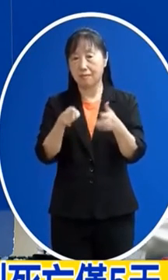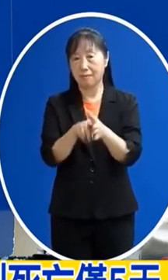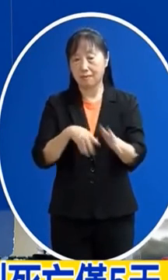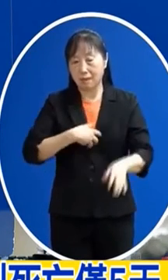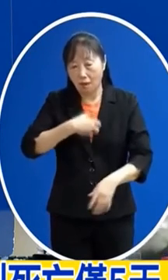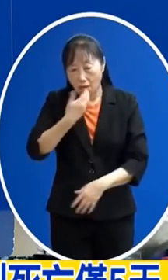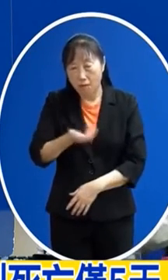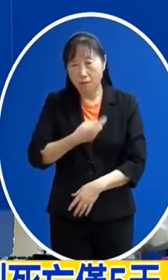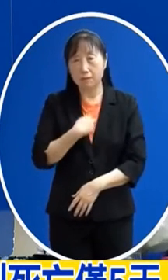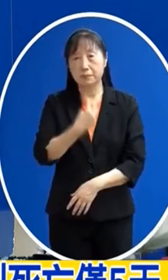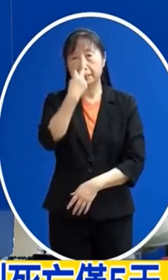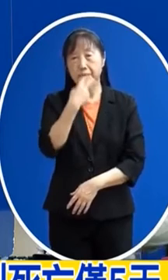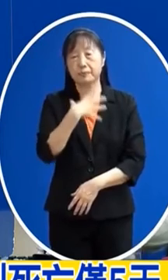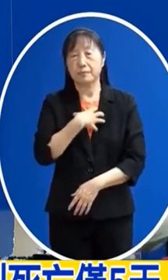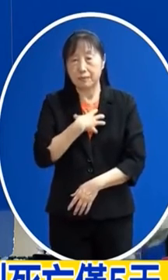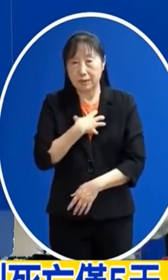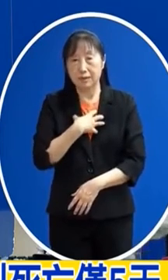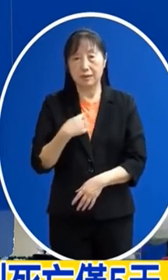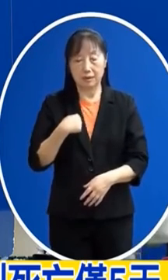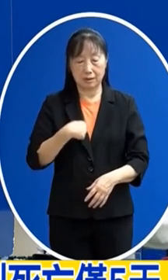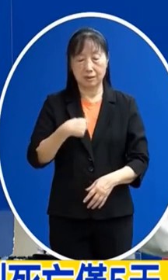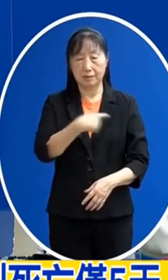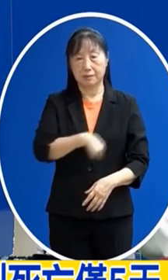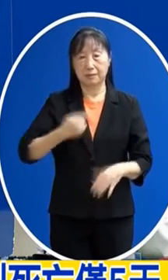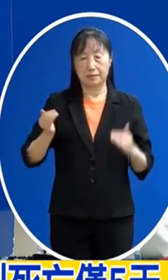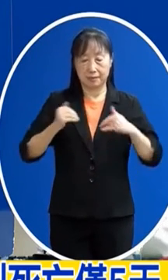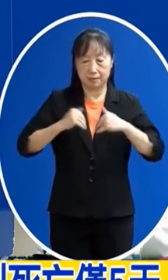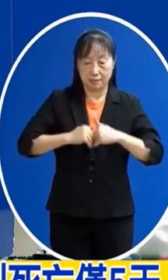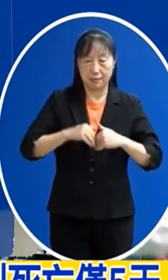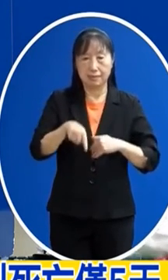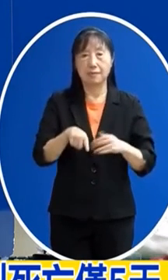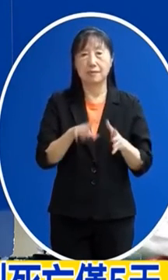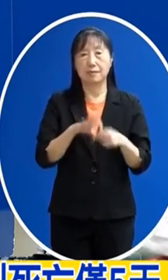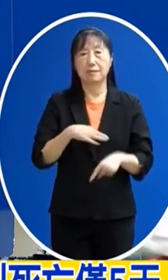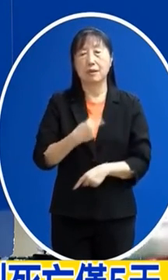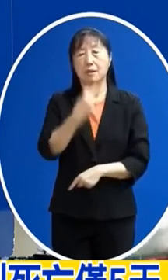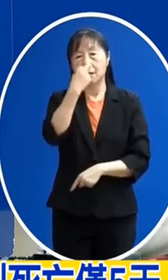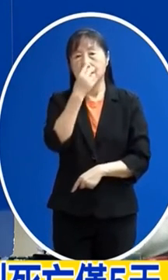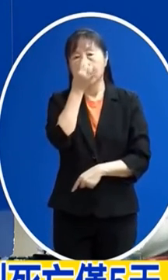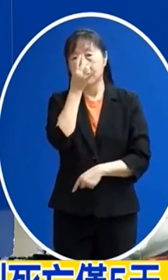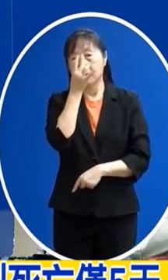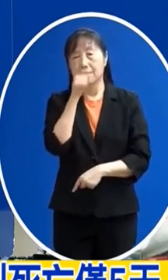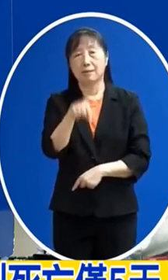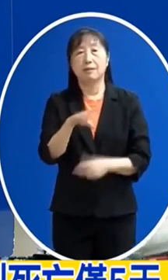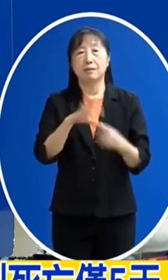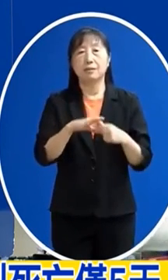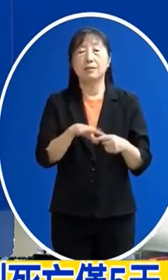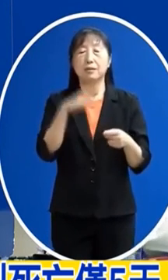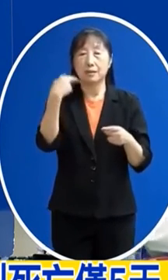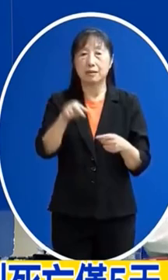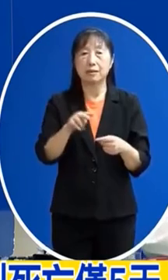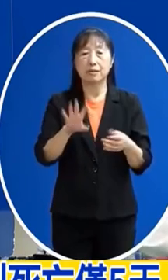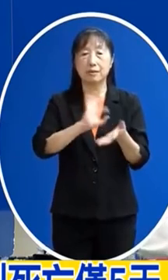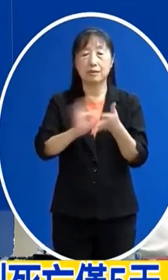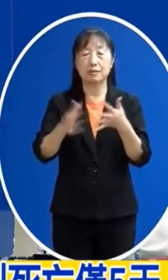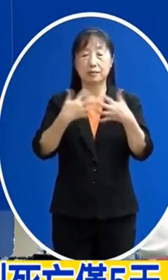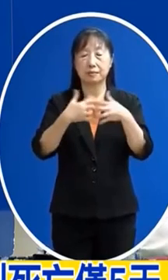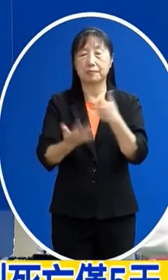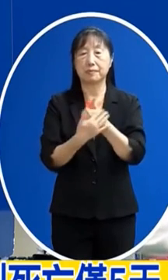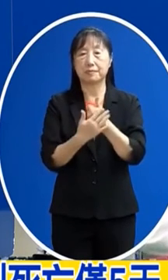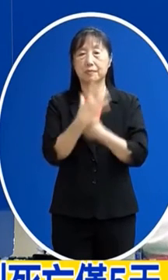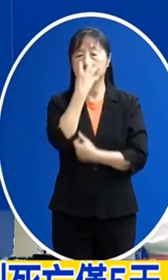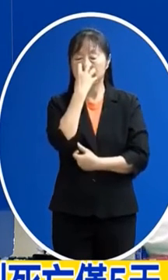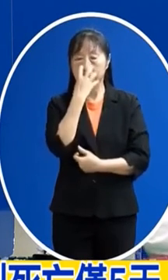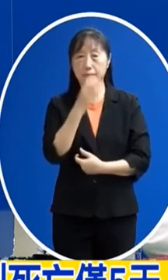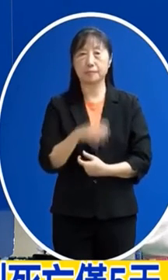跟呼吸费力以及胸凹的现象哦，所以因为这个呼吸窘迫情形有插管使用呼吸器。 另外